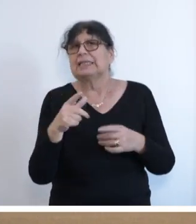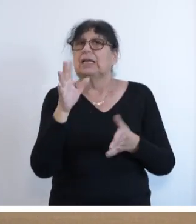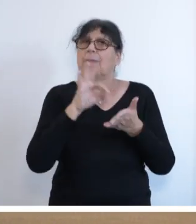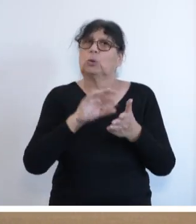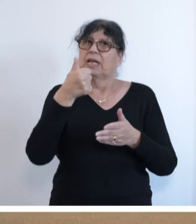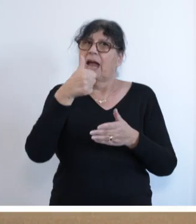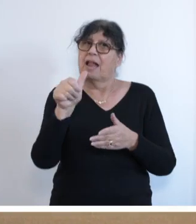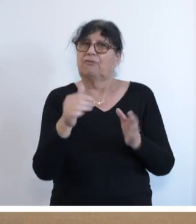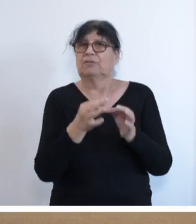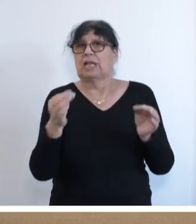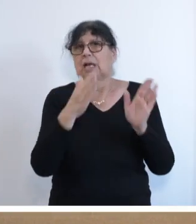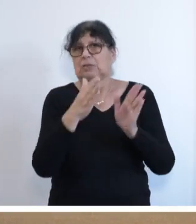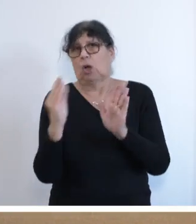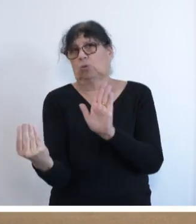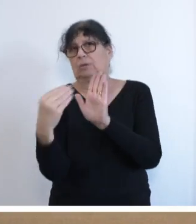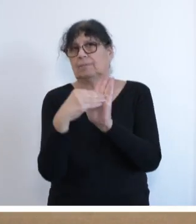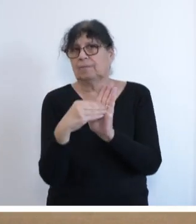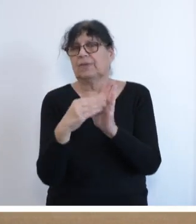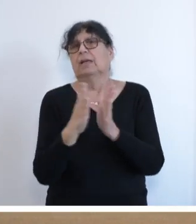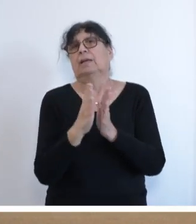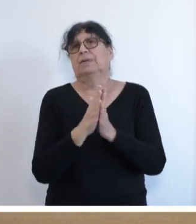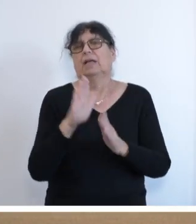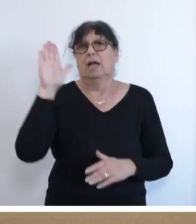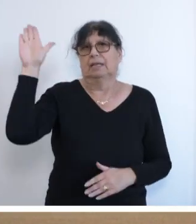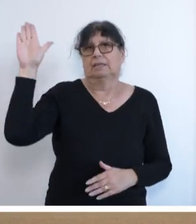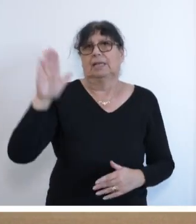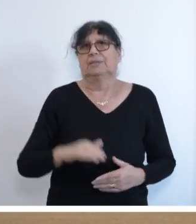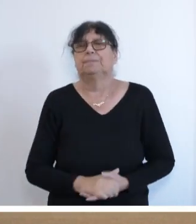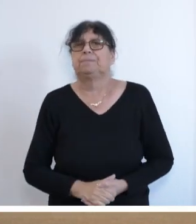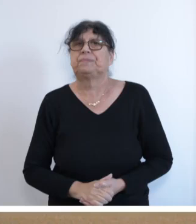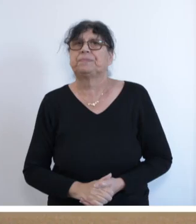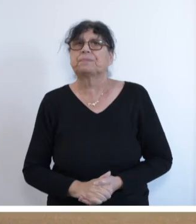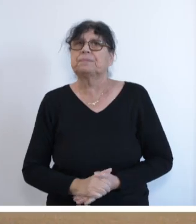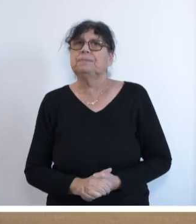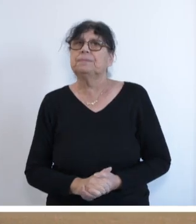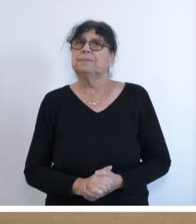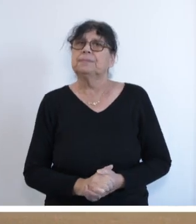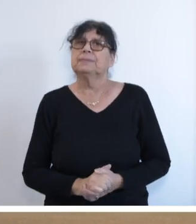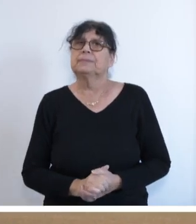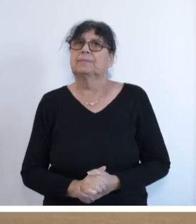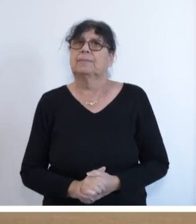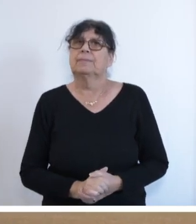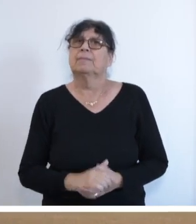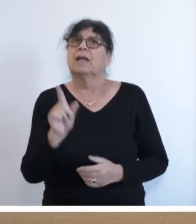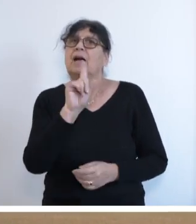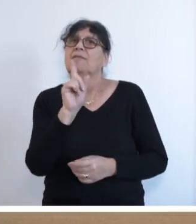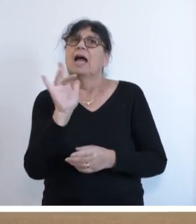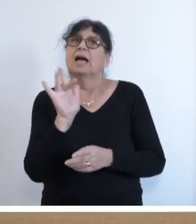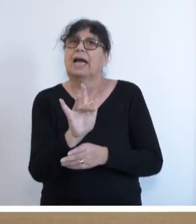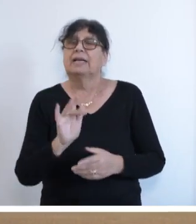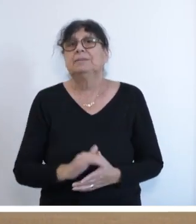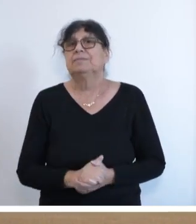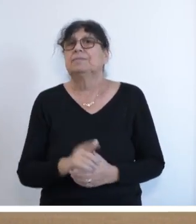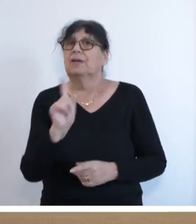Punkt 11 in die Tagesordnung aufgenommen wird, den bitte ich, eine Hand zu erheben. Wer ist dagegen?